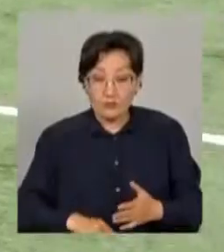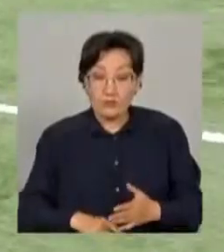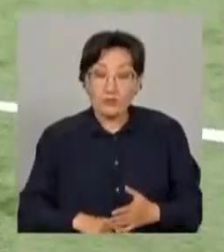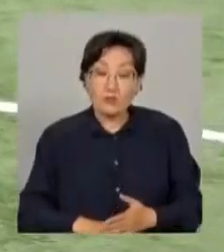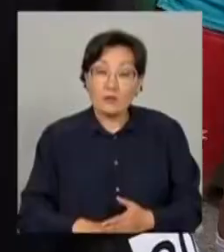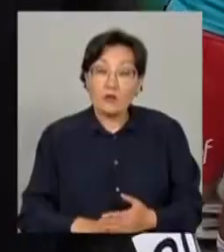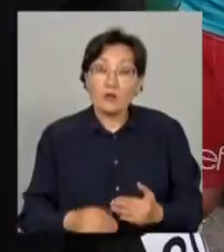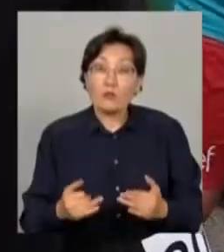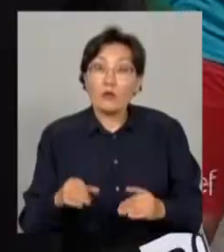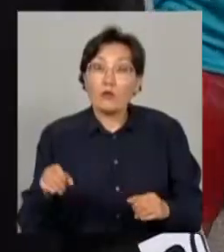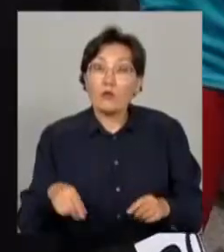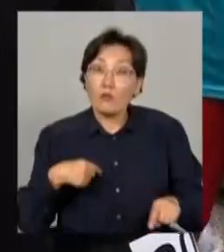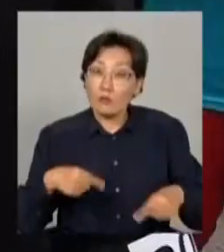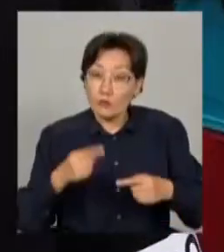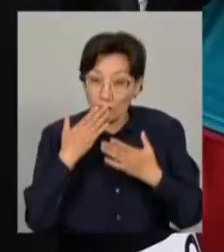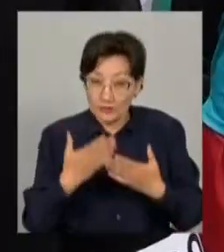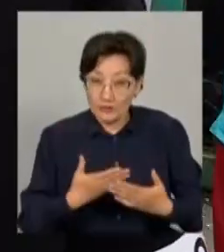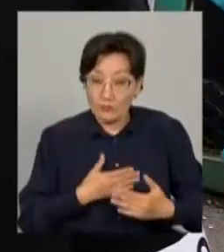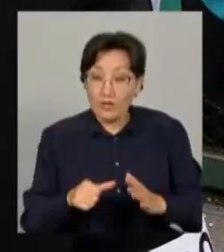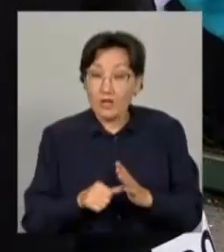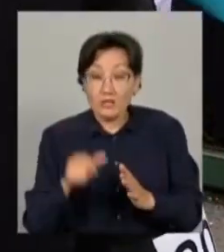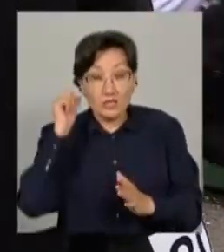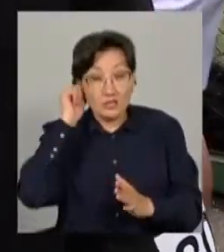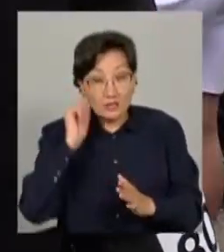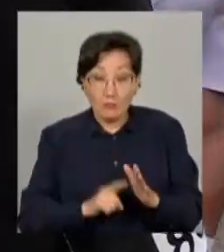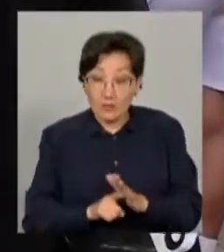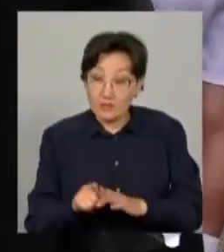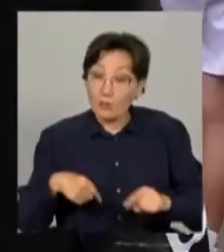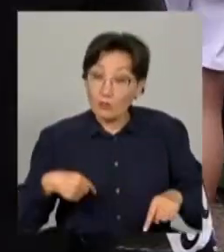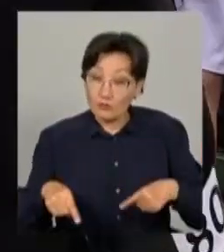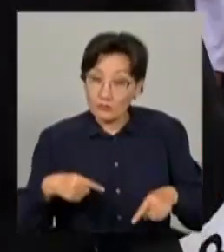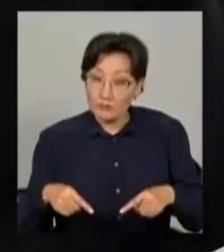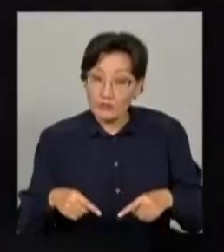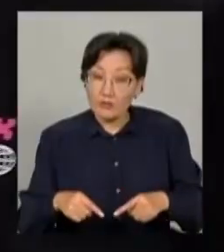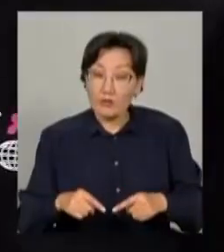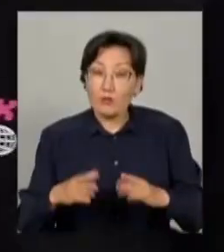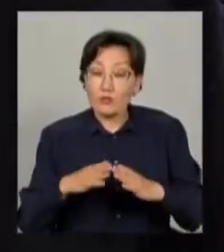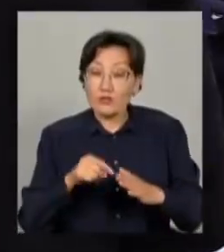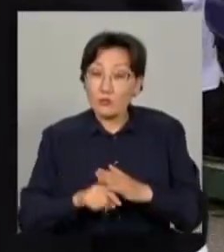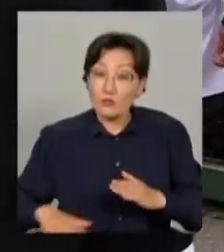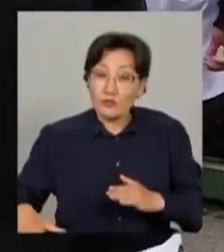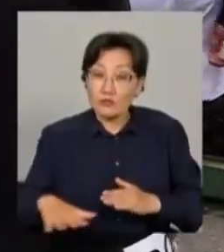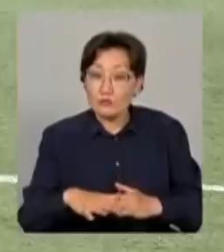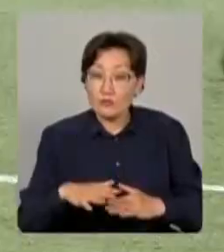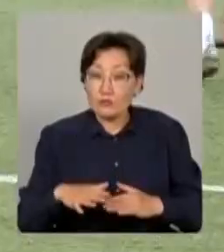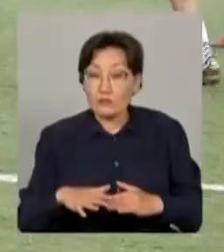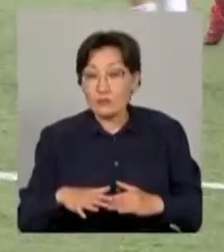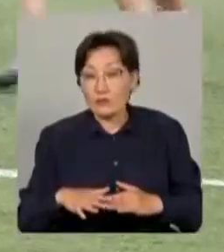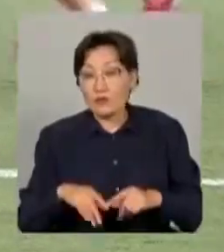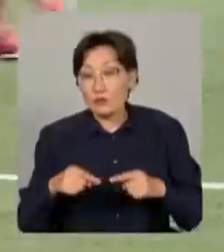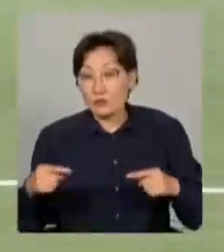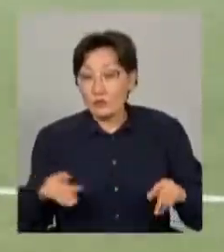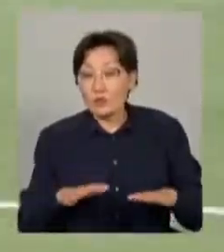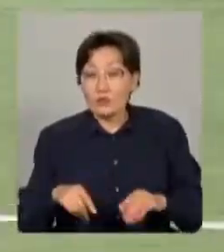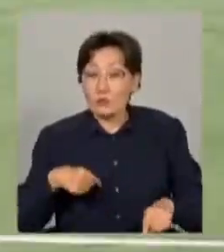болу бала кездегі арман. Футболды өзім 6 жасымнан бастап ойнаймын. Анда торда футбол ойнап өскен ғой екен. Мышанда лигаларда ойнап сөйтіп. Өзім